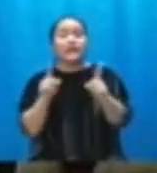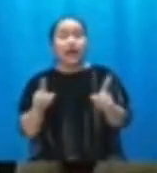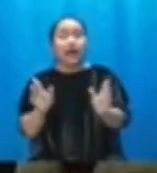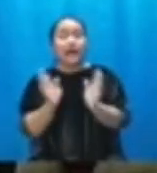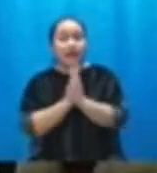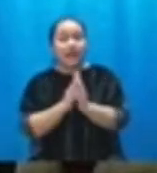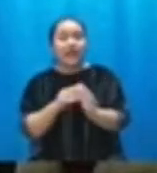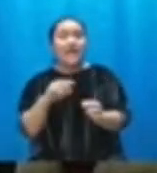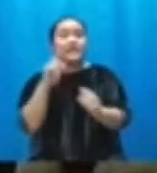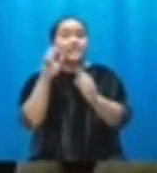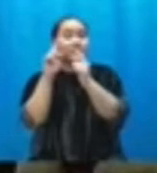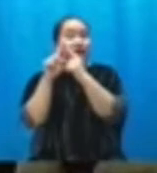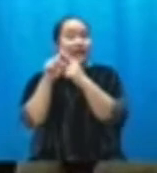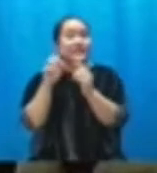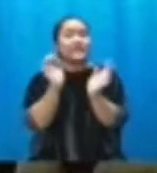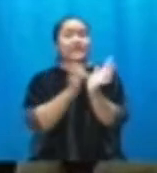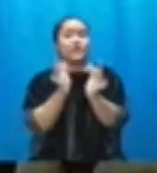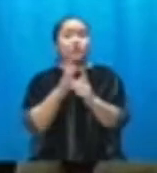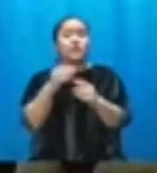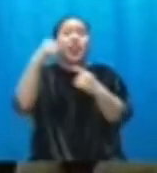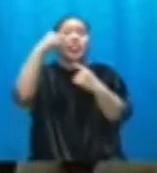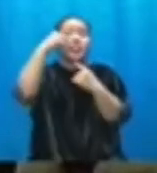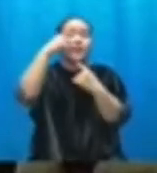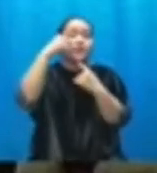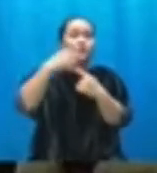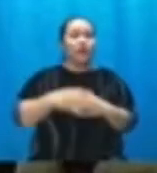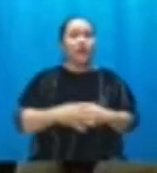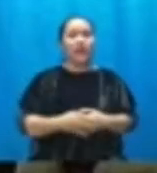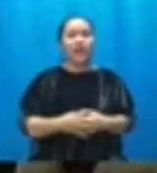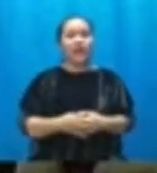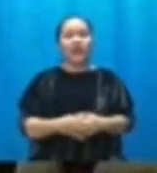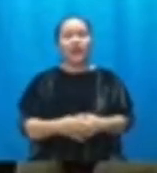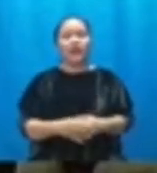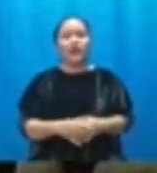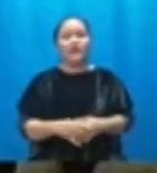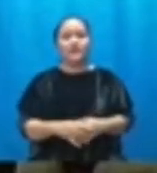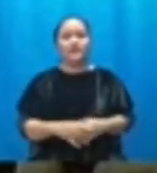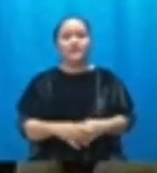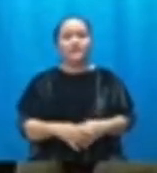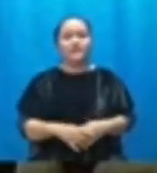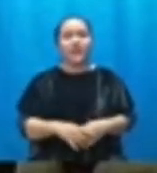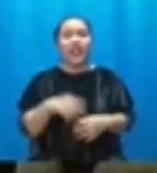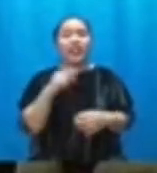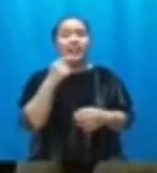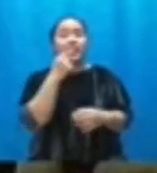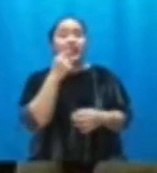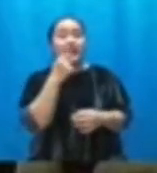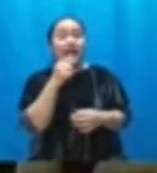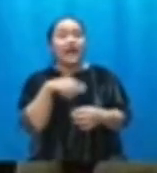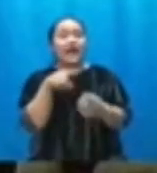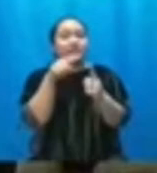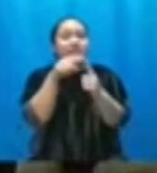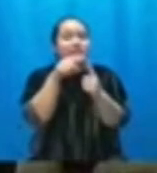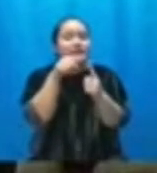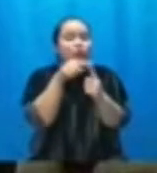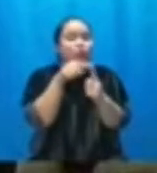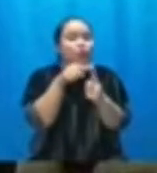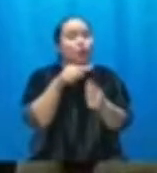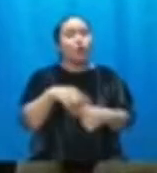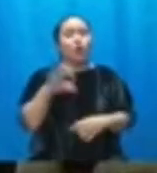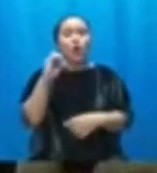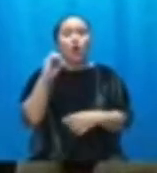ke telinganya Hai tidaknya YouTube ludah kemudian lidahnya juga disentuh-sentuh begitu